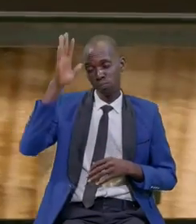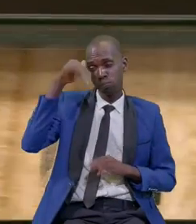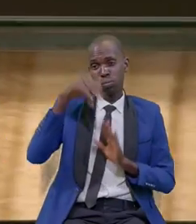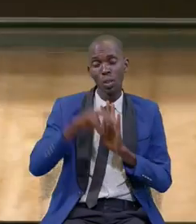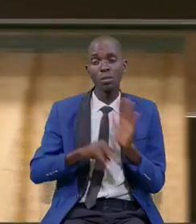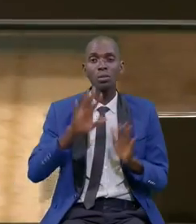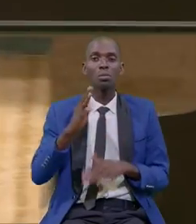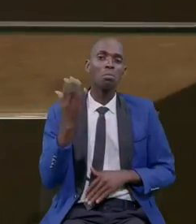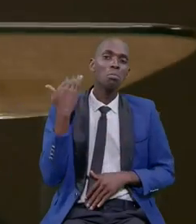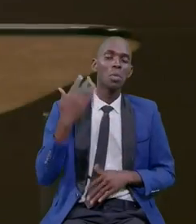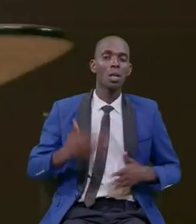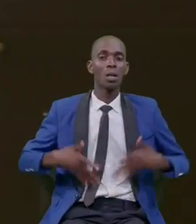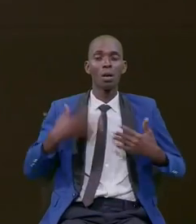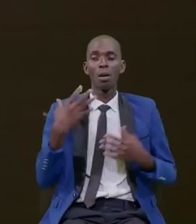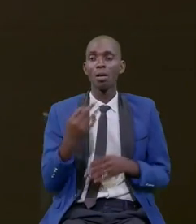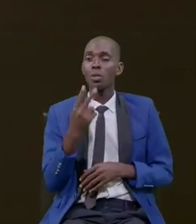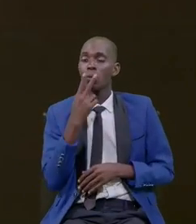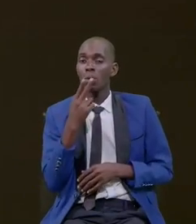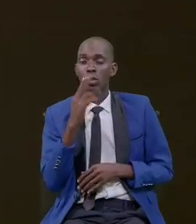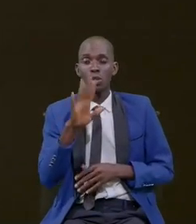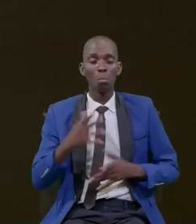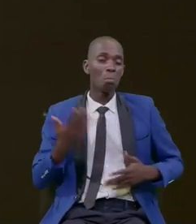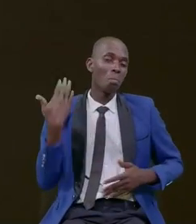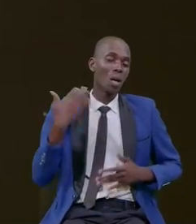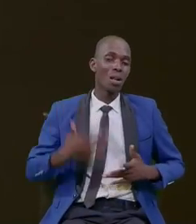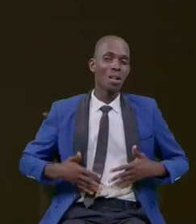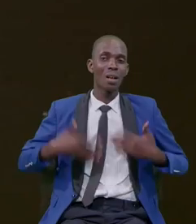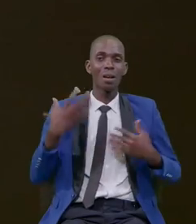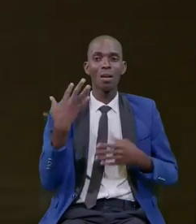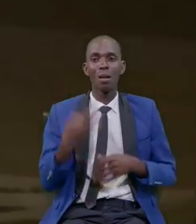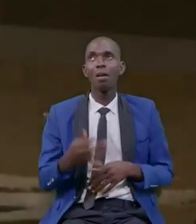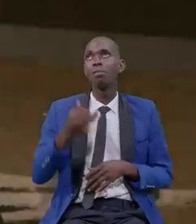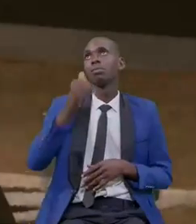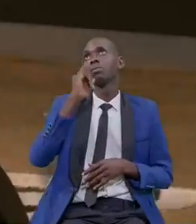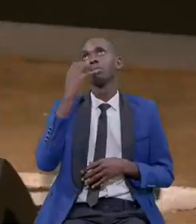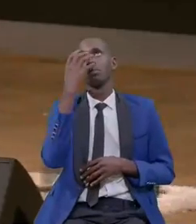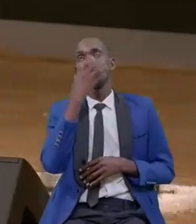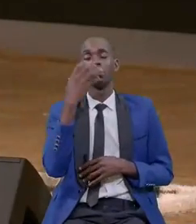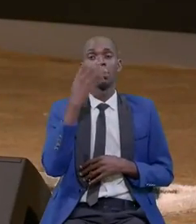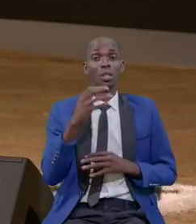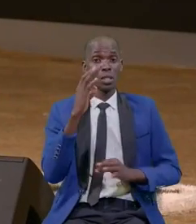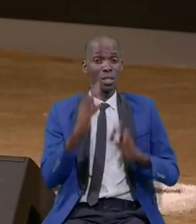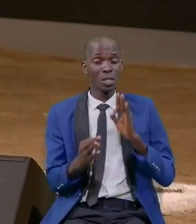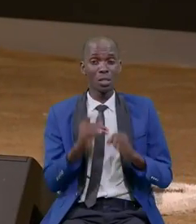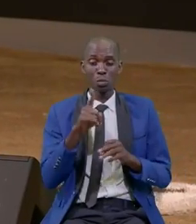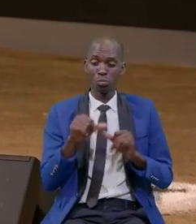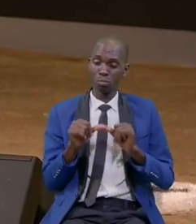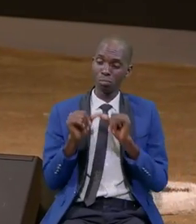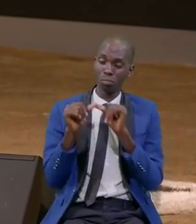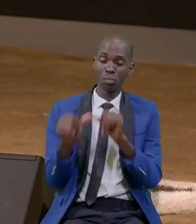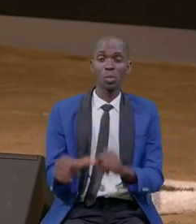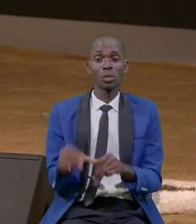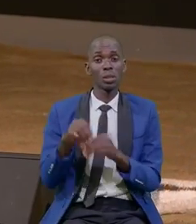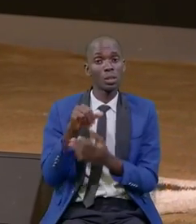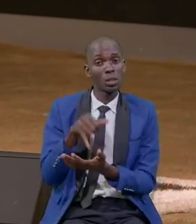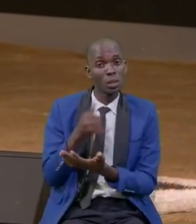votre vie passée de tabagisme, votre vie passée de toxicomanie, d'ivrognerie. Si cela demeure,